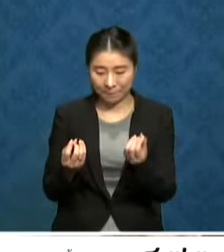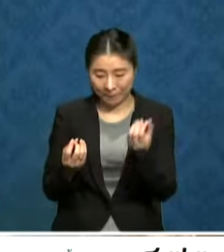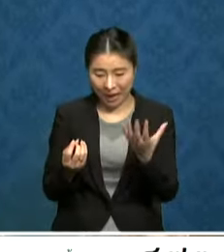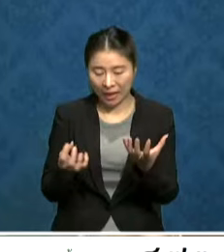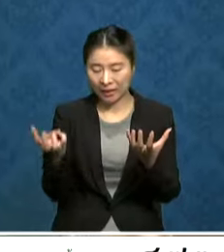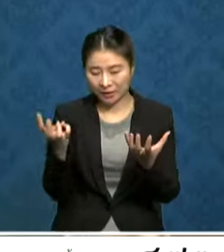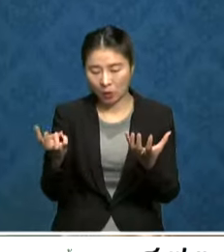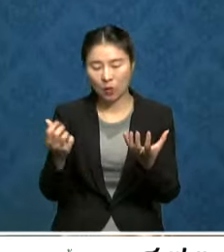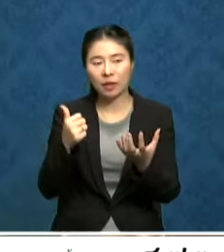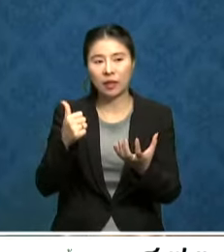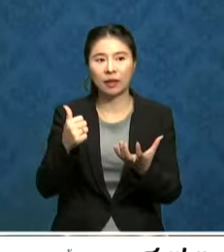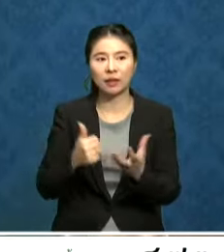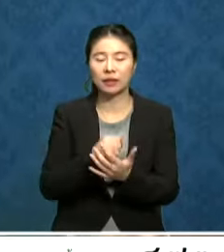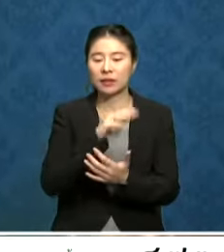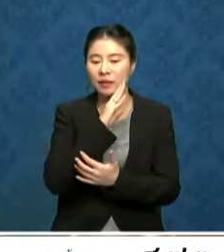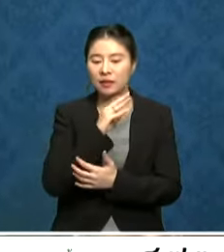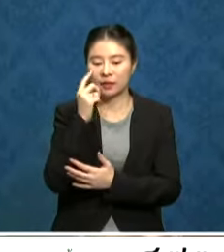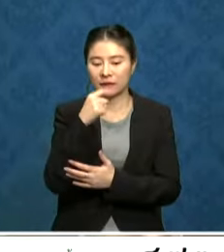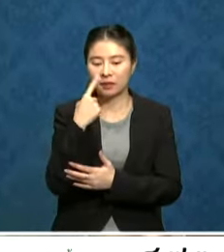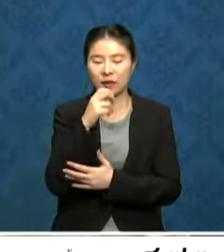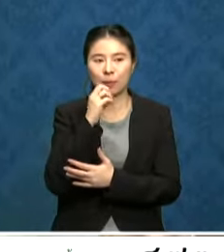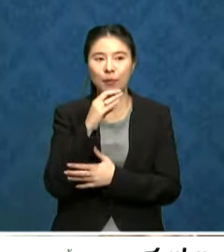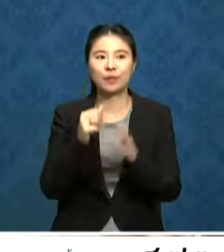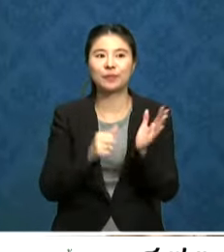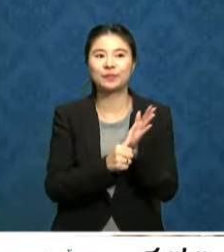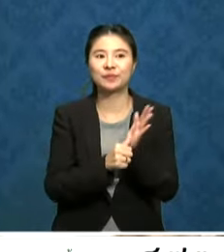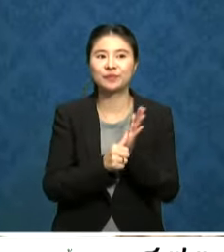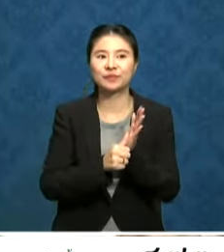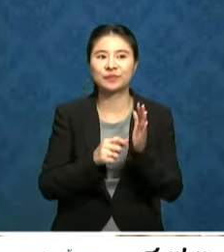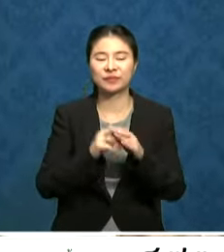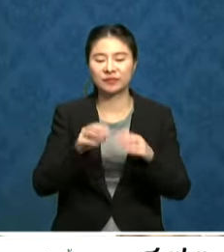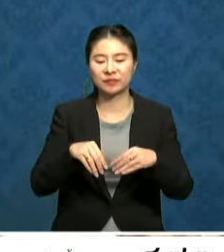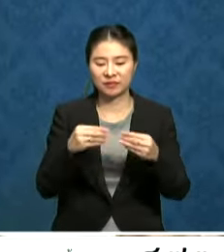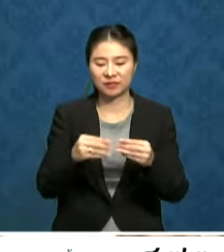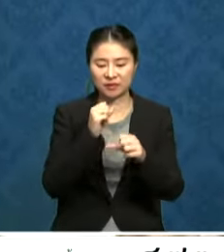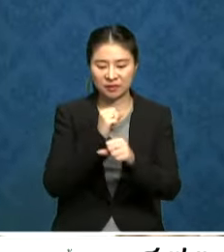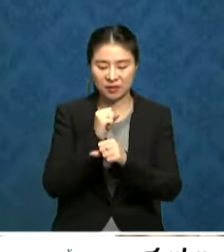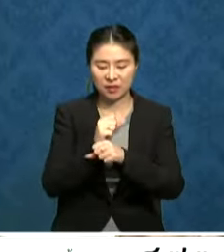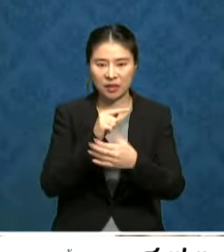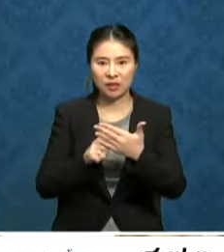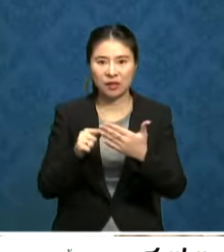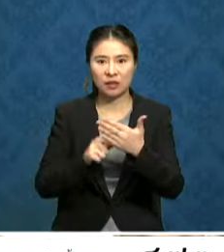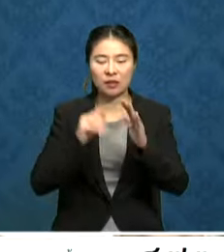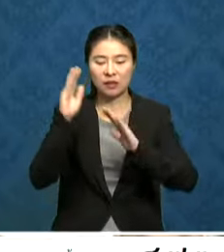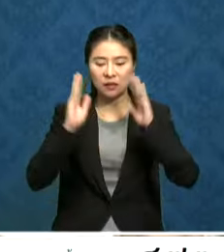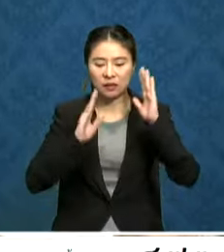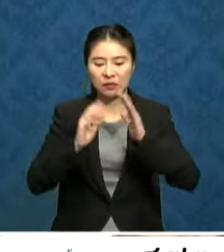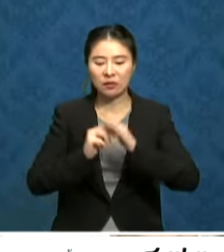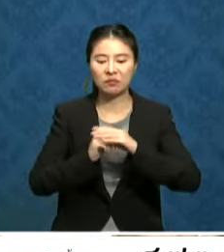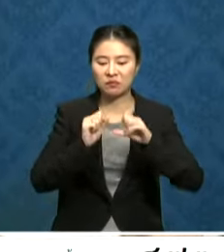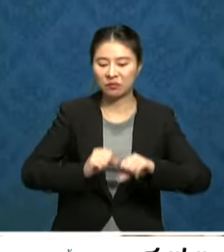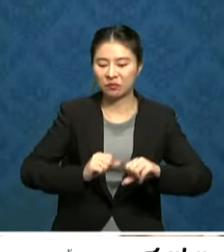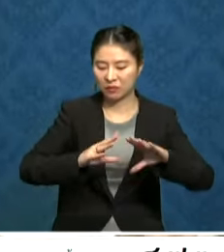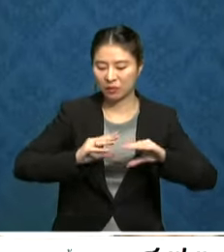ว่าผู้ขอสงวนความเห็นได้เสนอตั้งเงื่อนไขว่าเพื่อให้การทำประชามติได้ข้อยุติว่าเห็นชอบหรือ